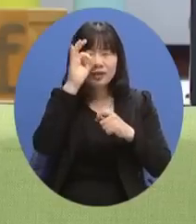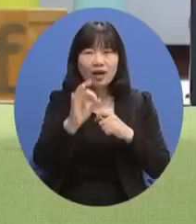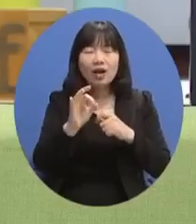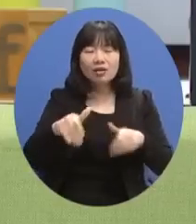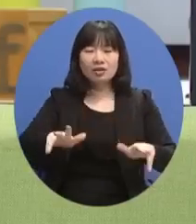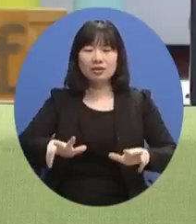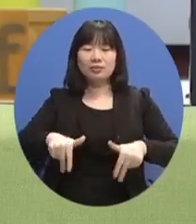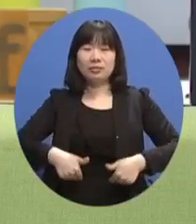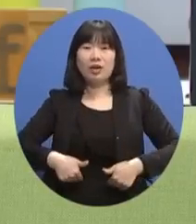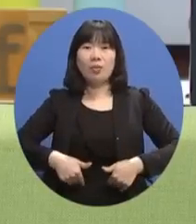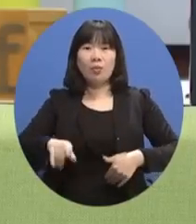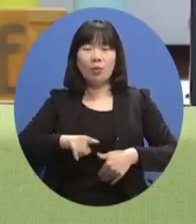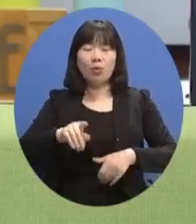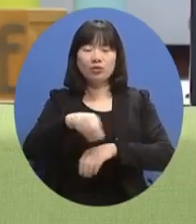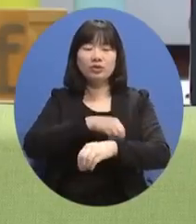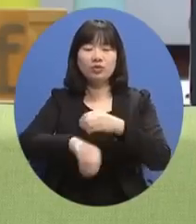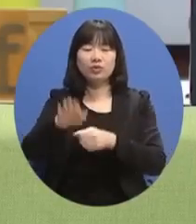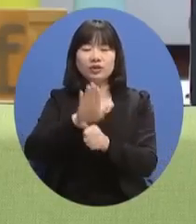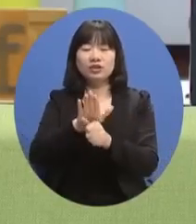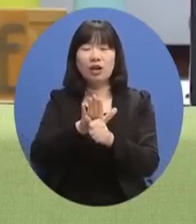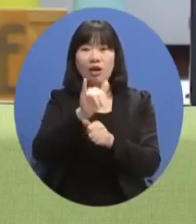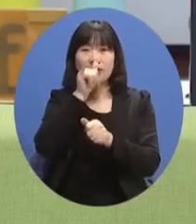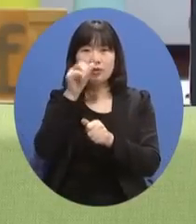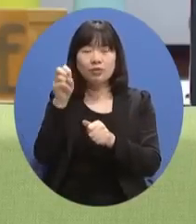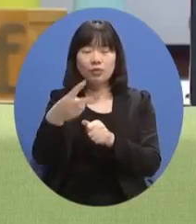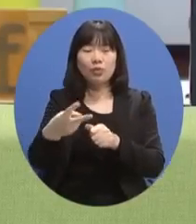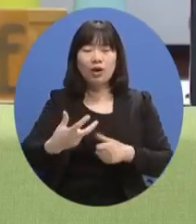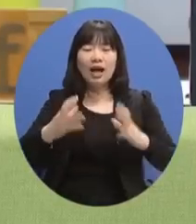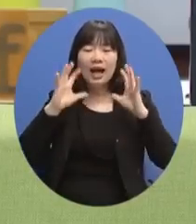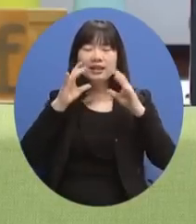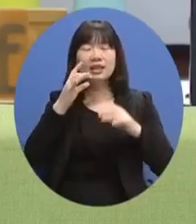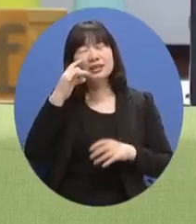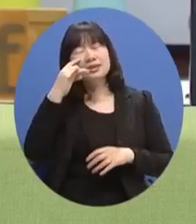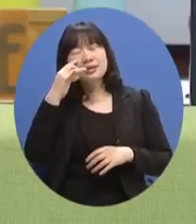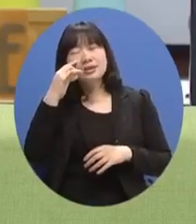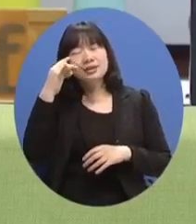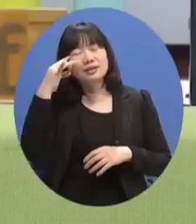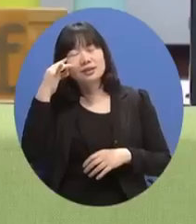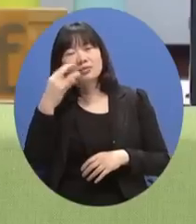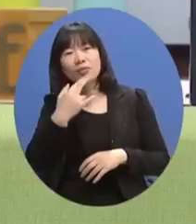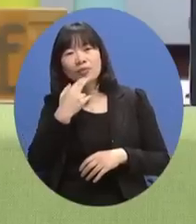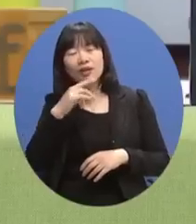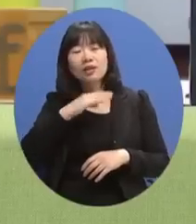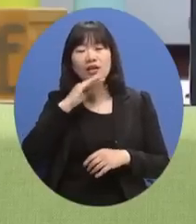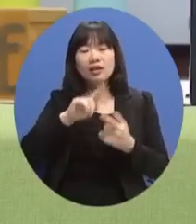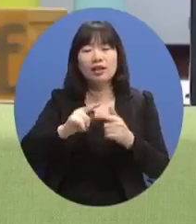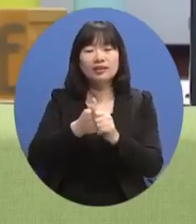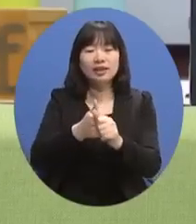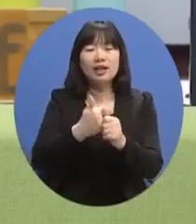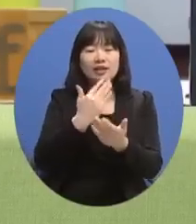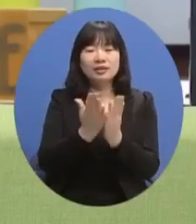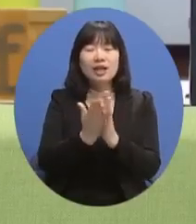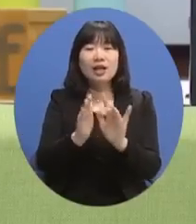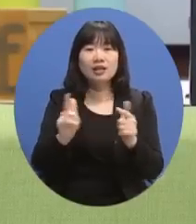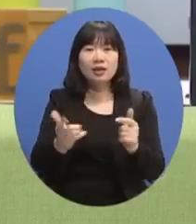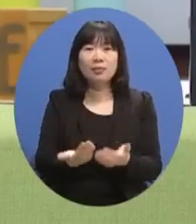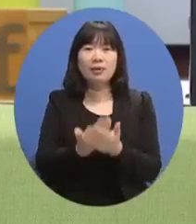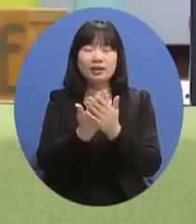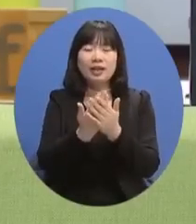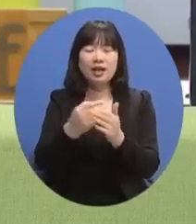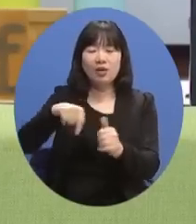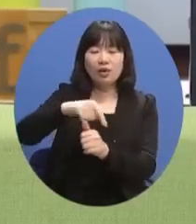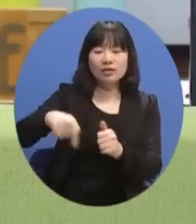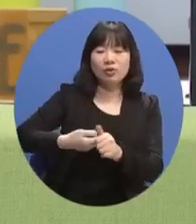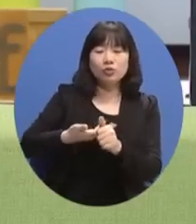뭔가 적극적으로 지원해주고 또 아이가 심심하지 않게 그리고 그 연령에 맞는 다양한 발달 자극을 제공해주는